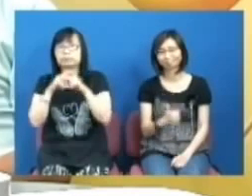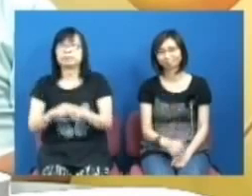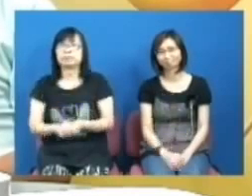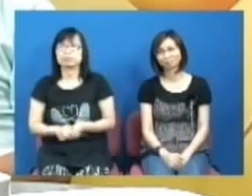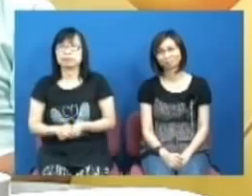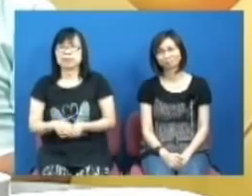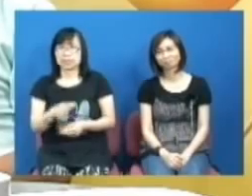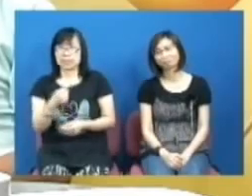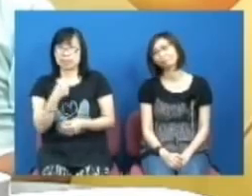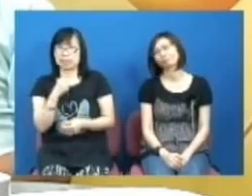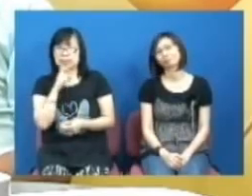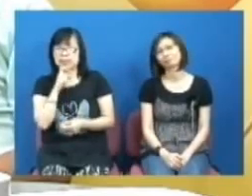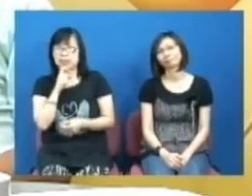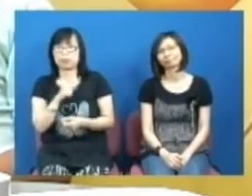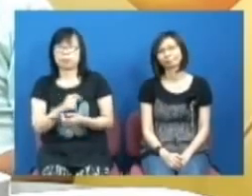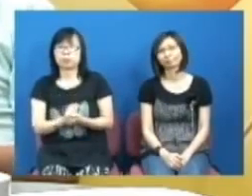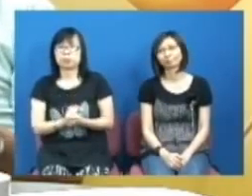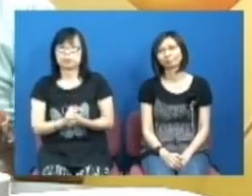係